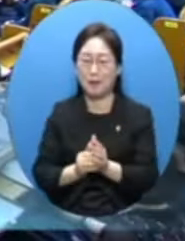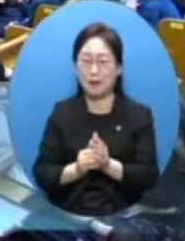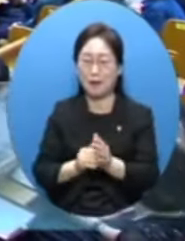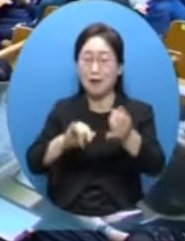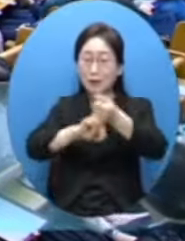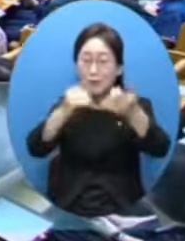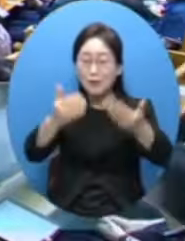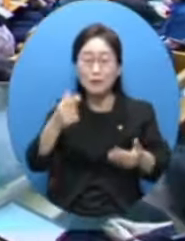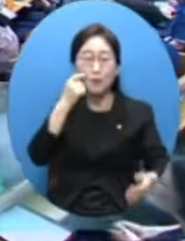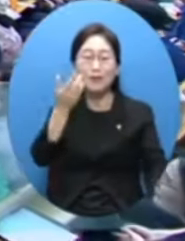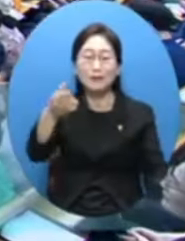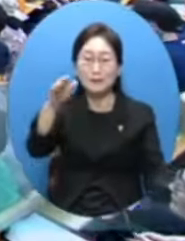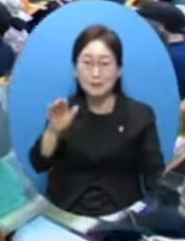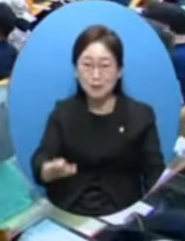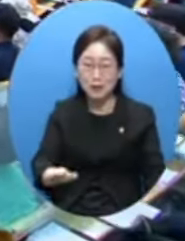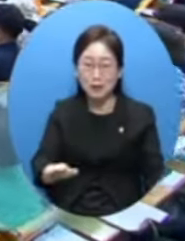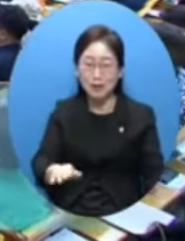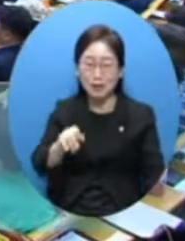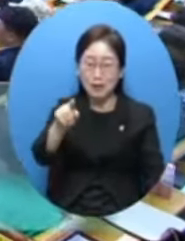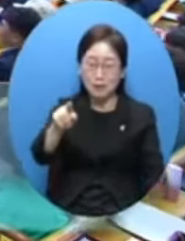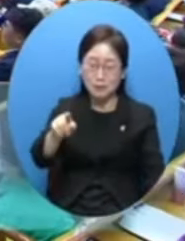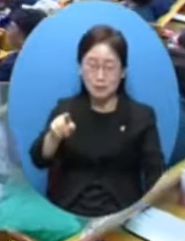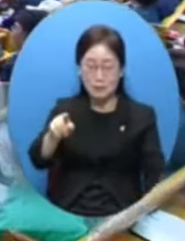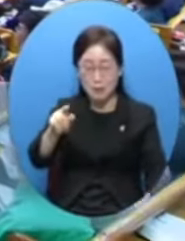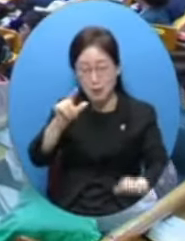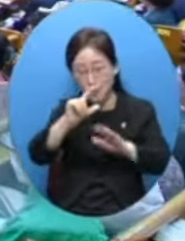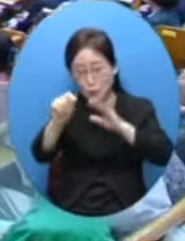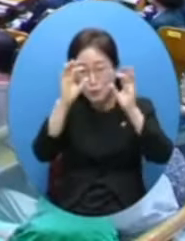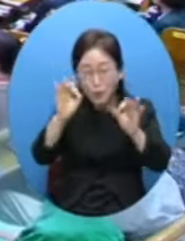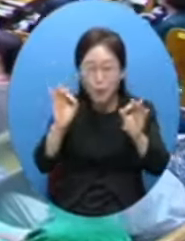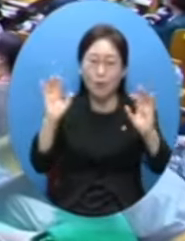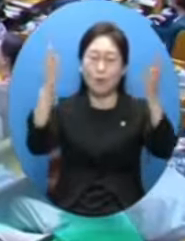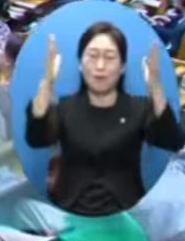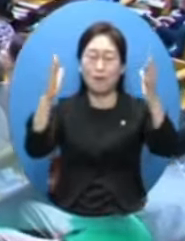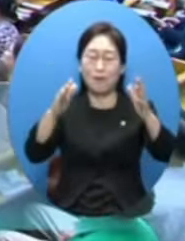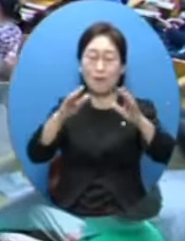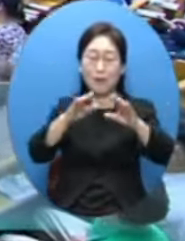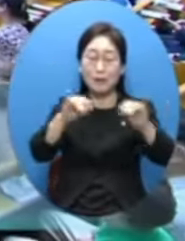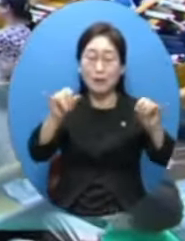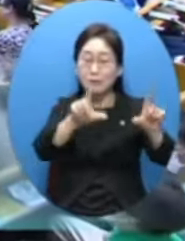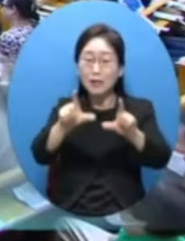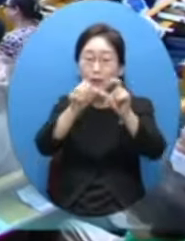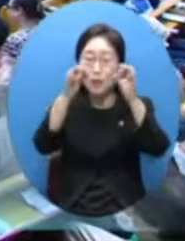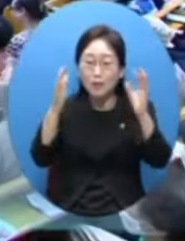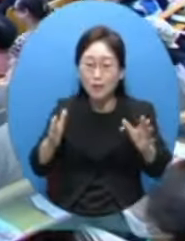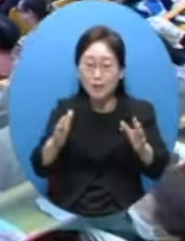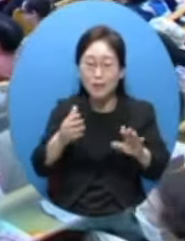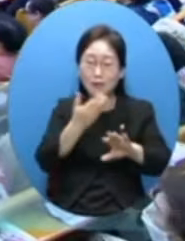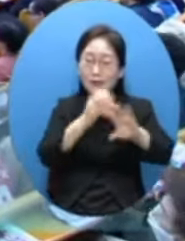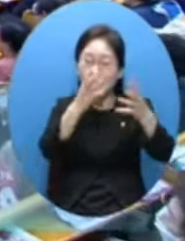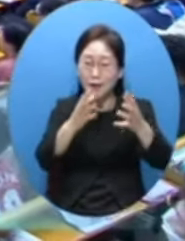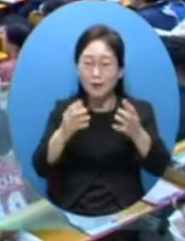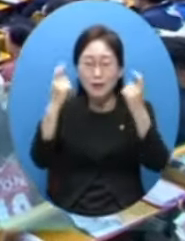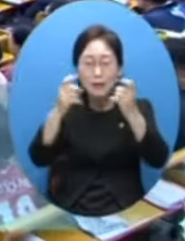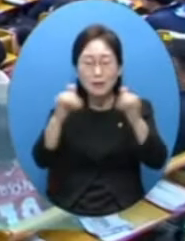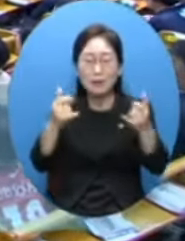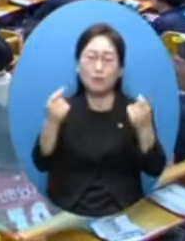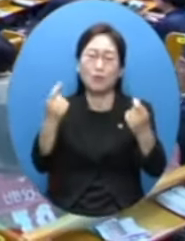받지 못하였으되 그것들을 멀리서 보고 환영하며 또 땅에서는 외국인과 나그네임을 증언하였으니.